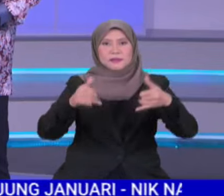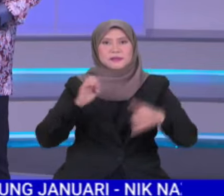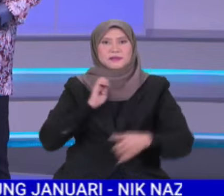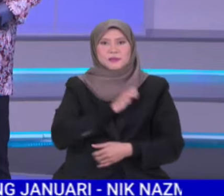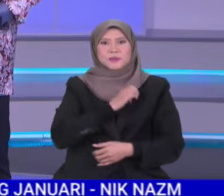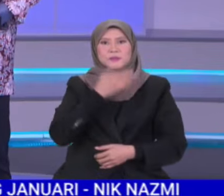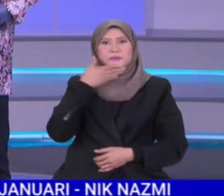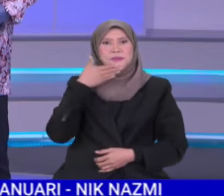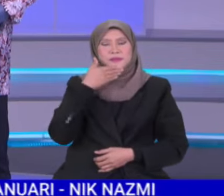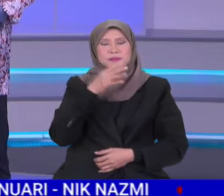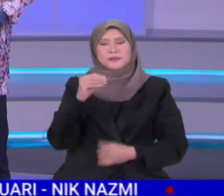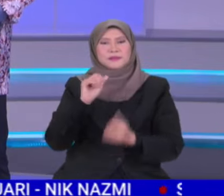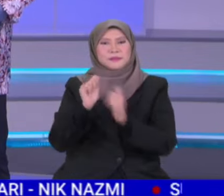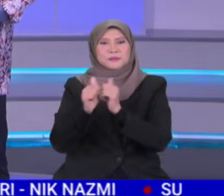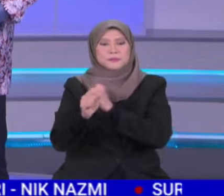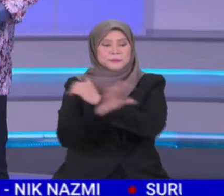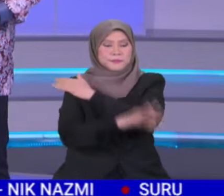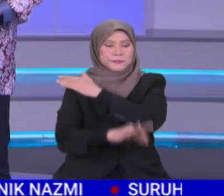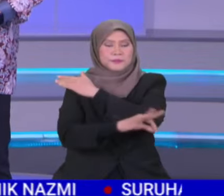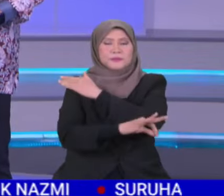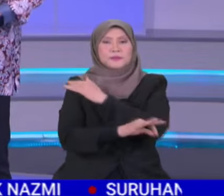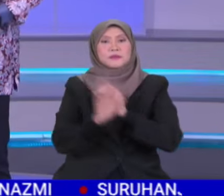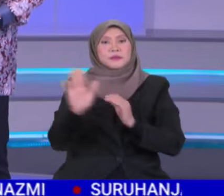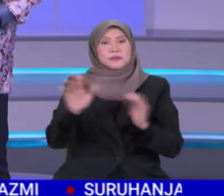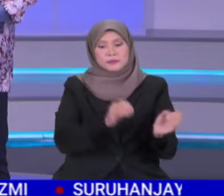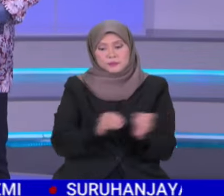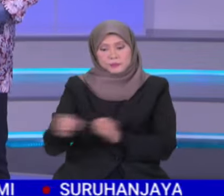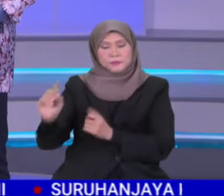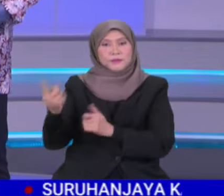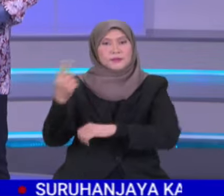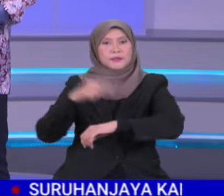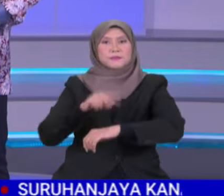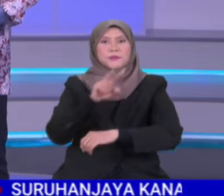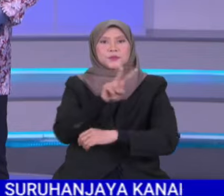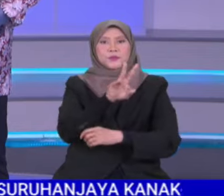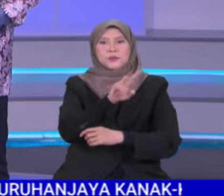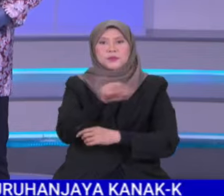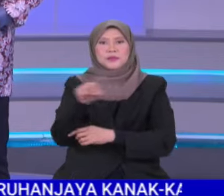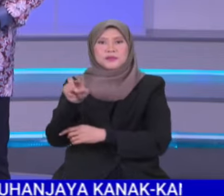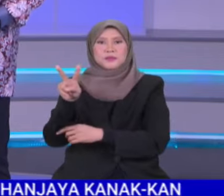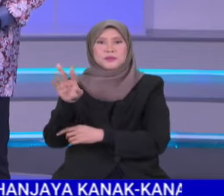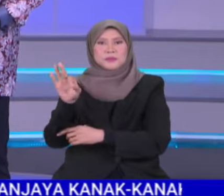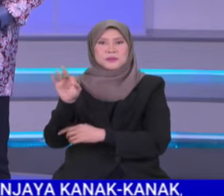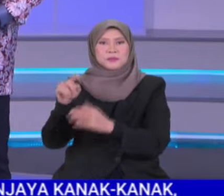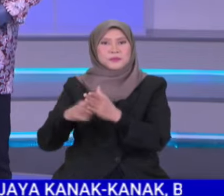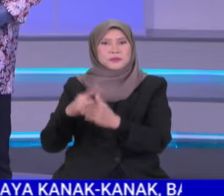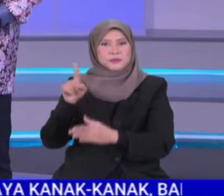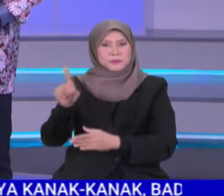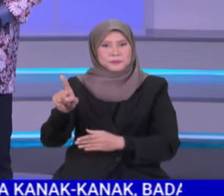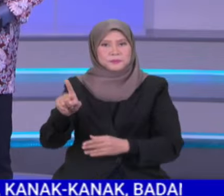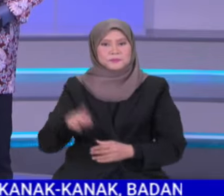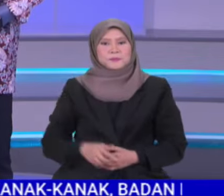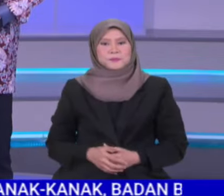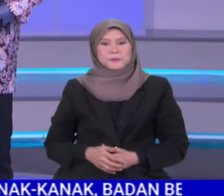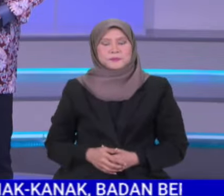Belia dan Sukan Negeri Sembilan yang akan dianjurkan buat julung kalinya pada 27 hingga 29 Januari ini.